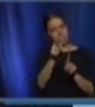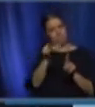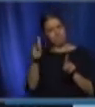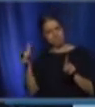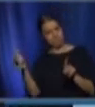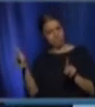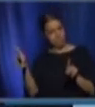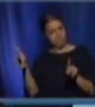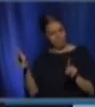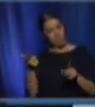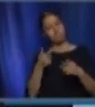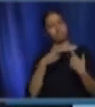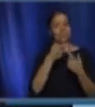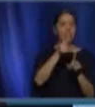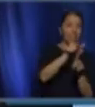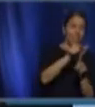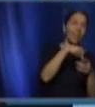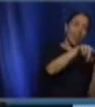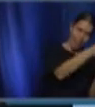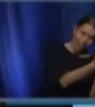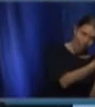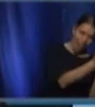Je reviens sur les décès, là.